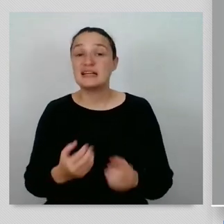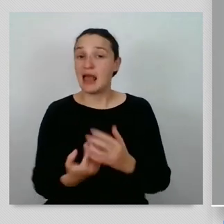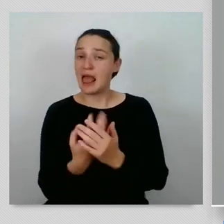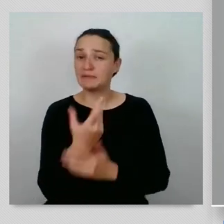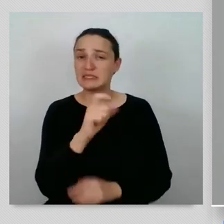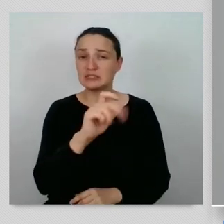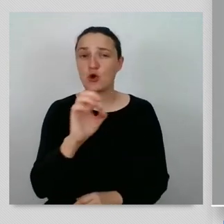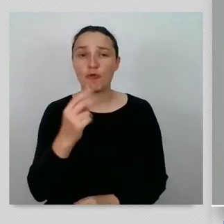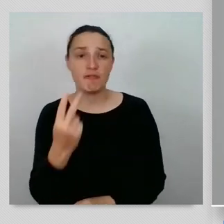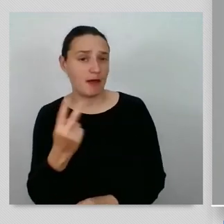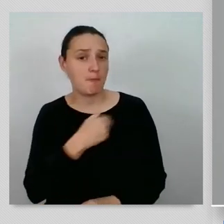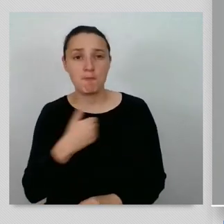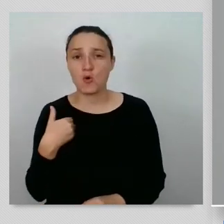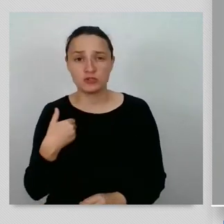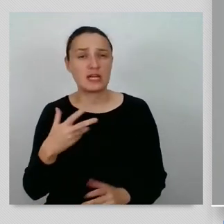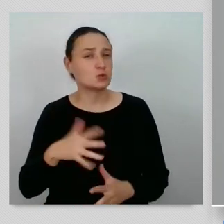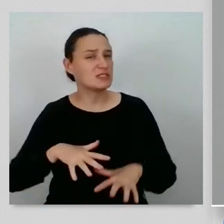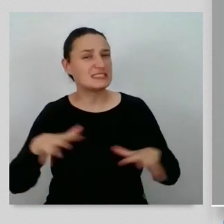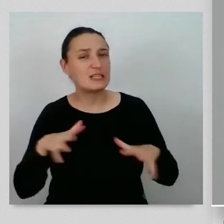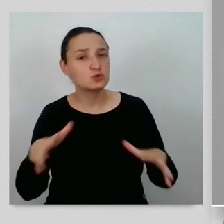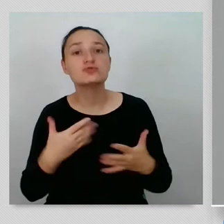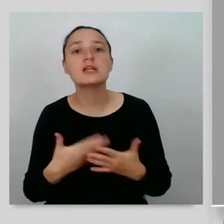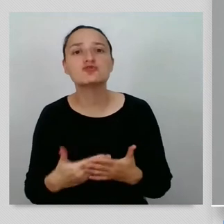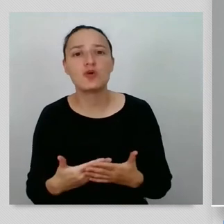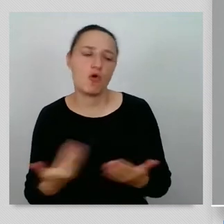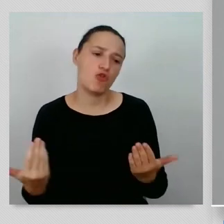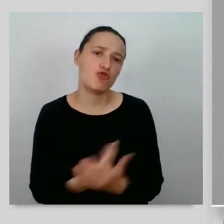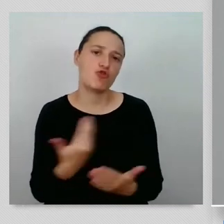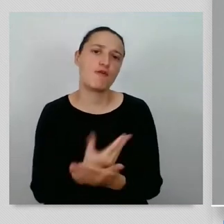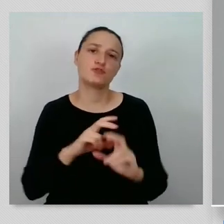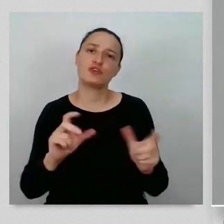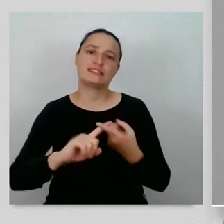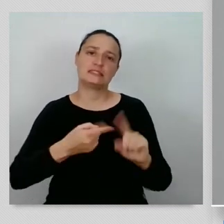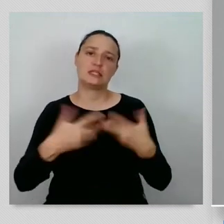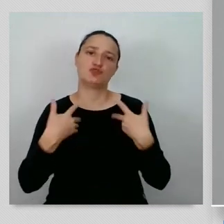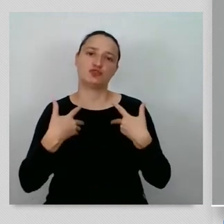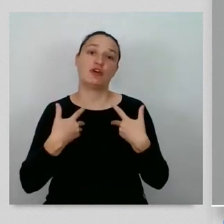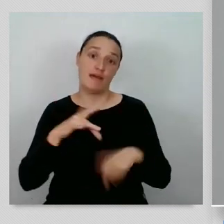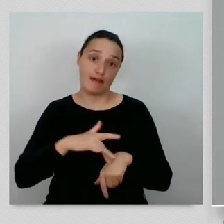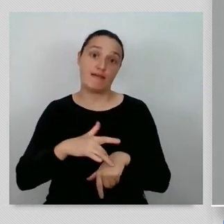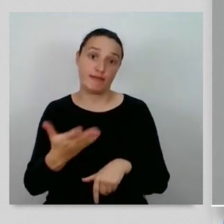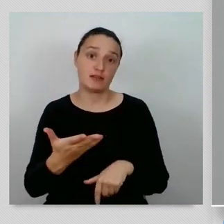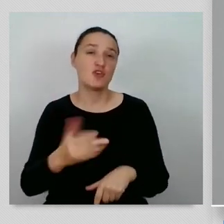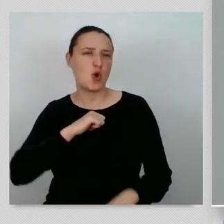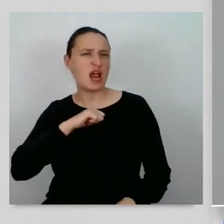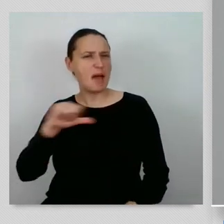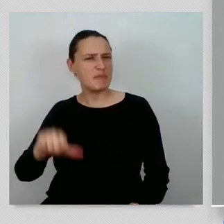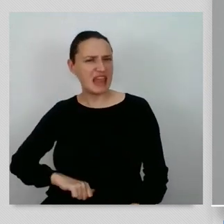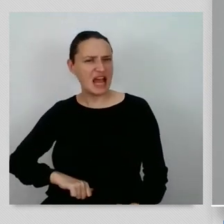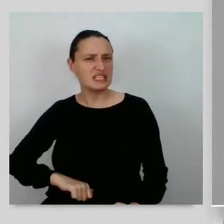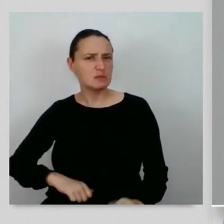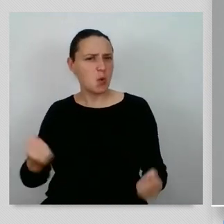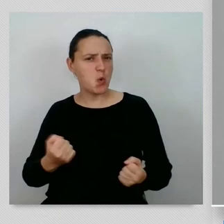jest ewidentnym kosztem nowoczesnego stylu życia, prawda? Nowoczesnego czy kapitalistycznego, jak kto woli,